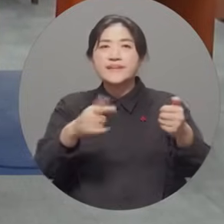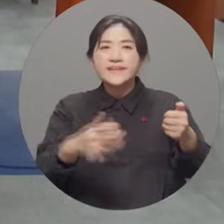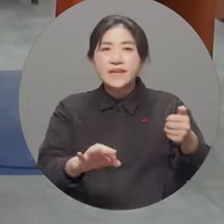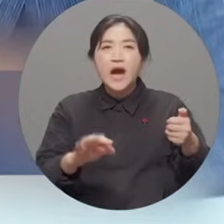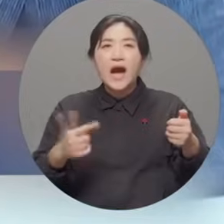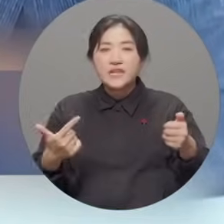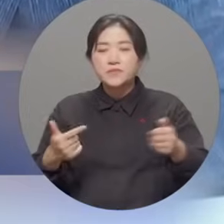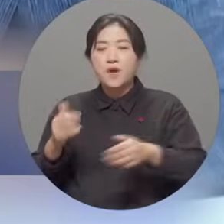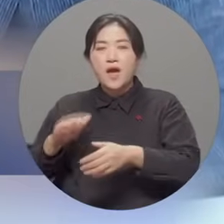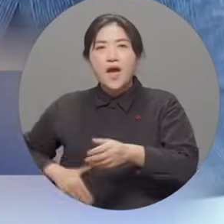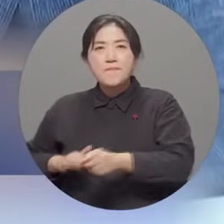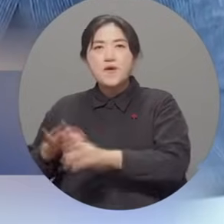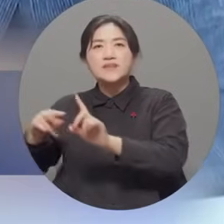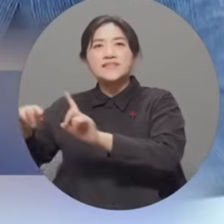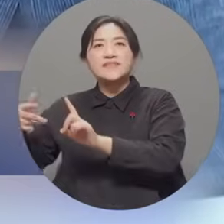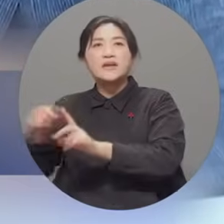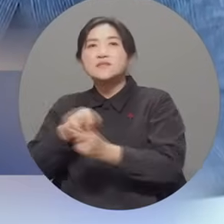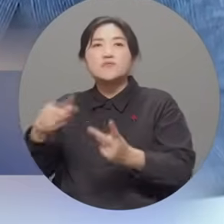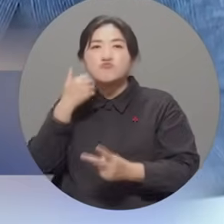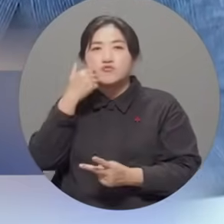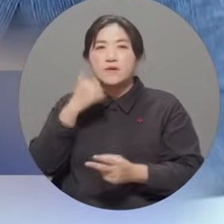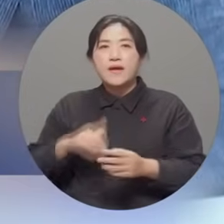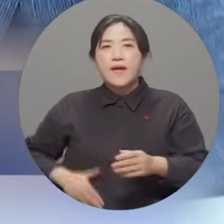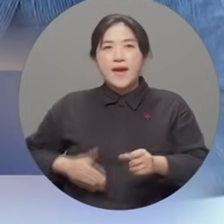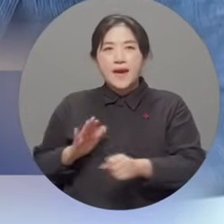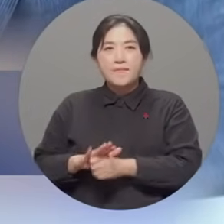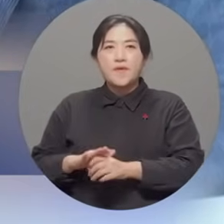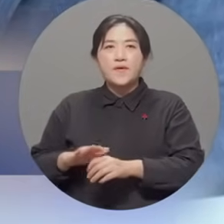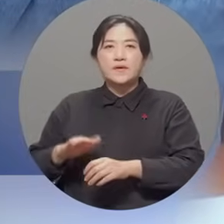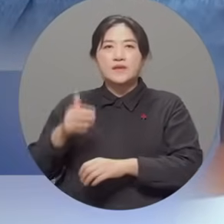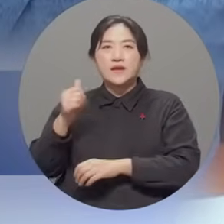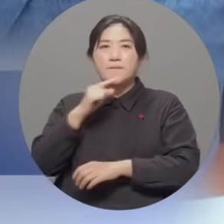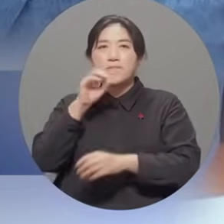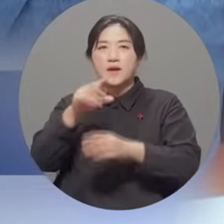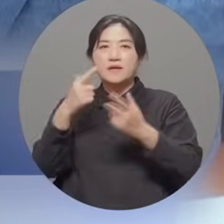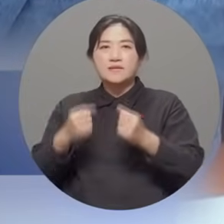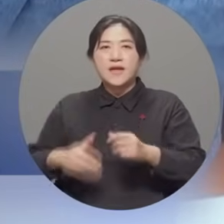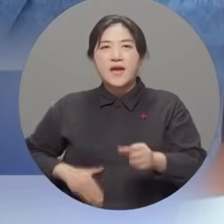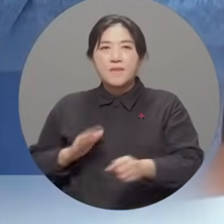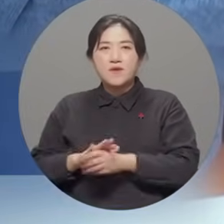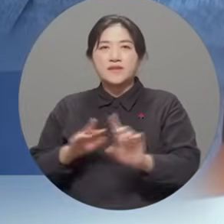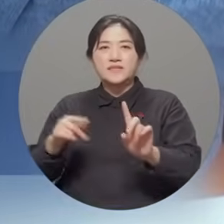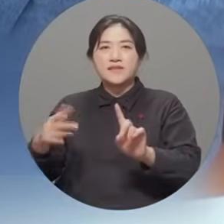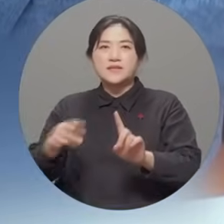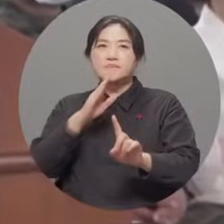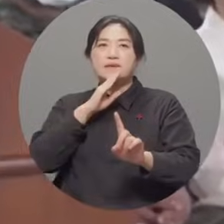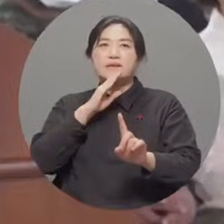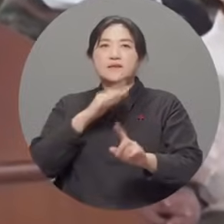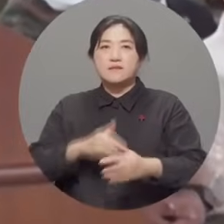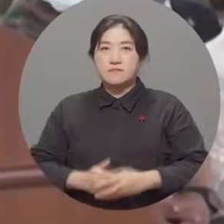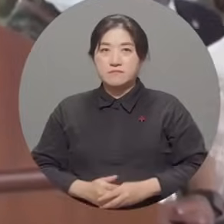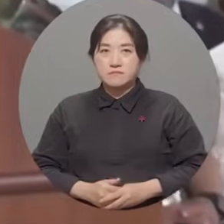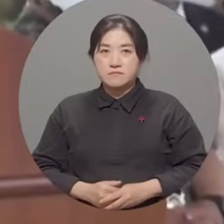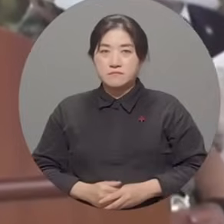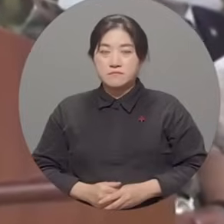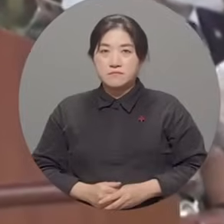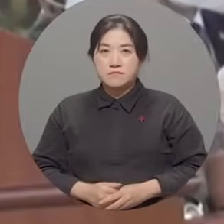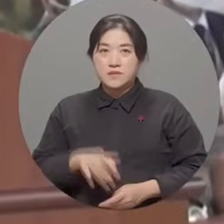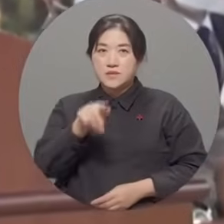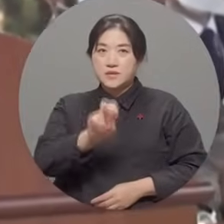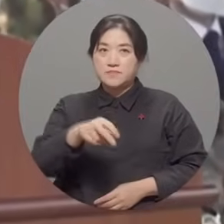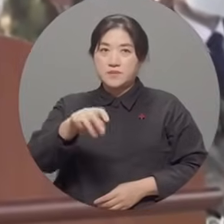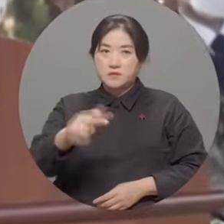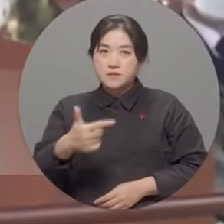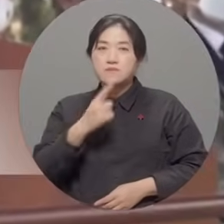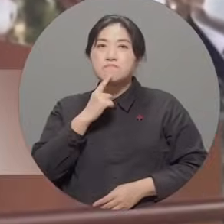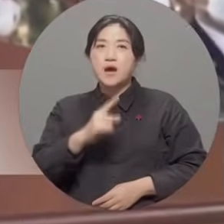50사단장입니까? 해병 1사단장입니까? 그 해병대 사령관이 답변 드렸듯이 해병대 1사단장이 맞습니다. 임 전 사단장의